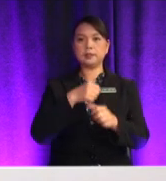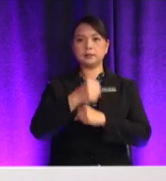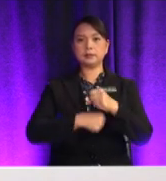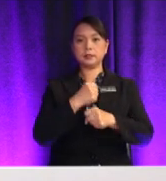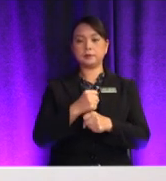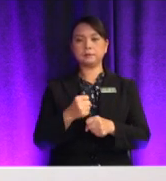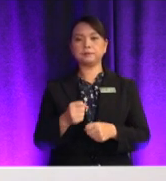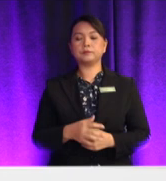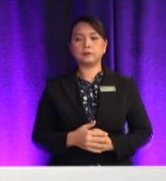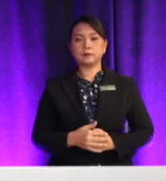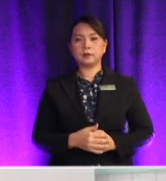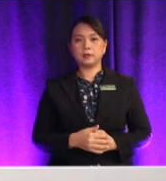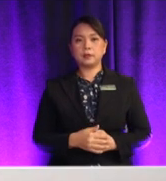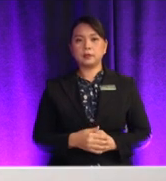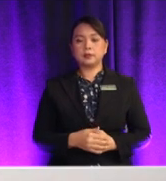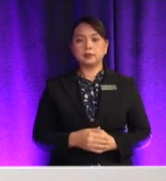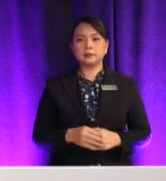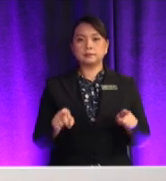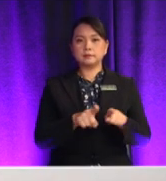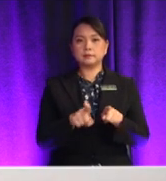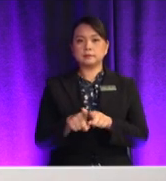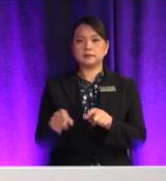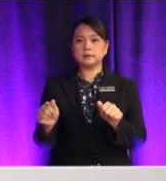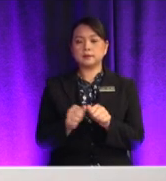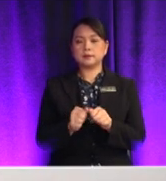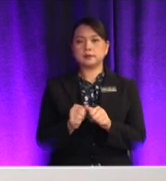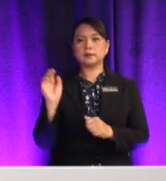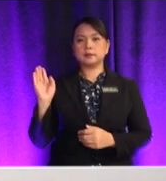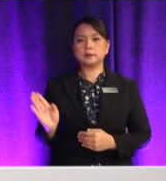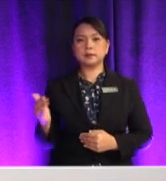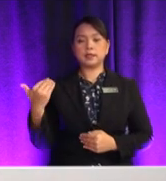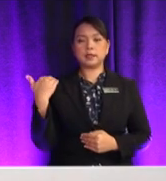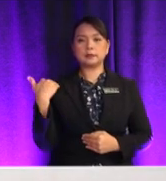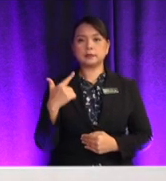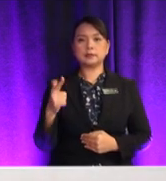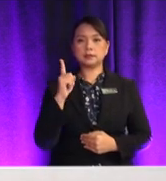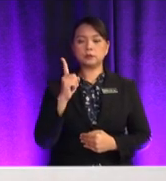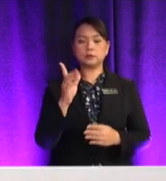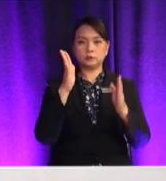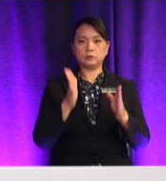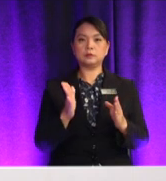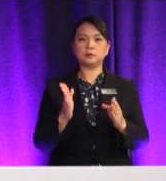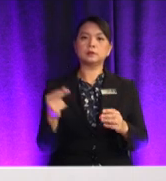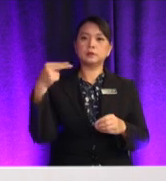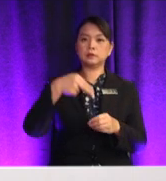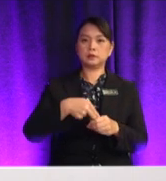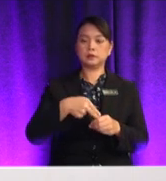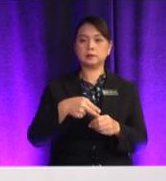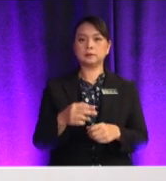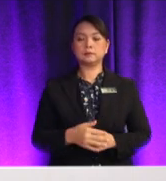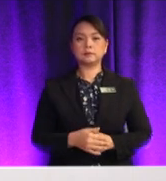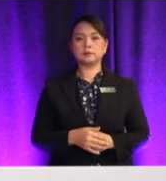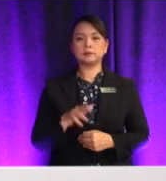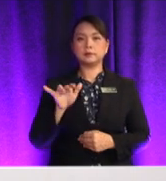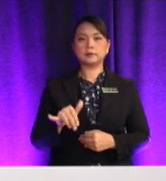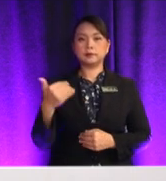Terima kasih Cik Ashwinda. Bersama dengan saya seorang wakil peserta yang terlibat dalam tarian kipas. Apa pendapat awak